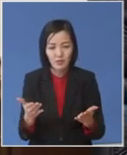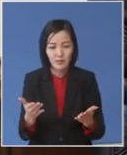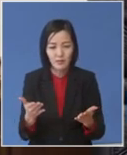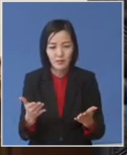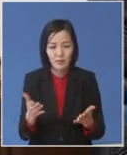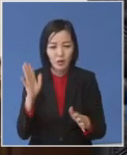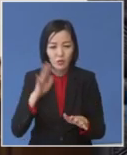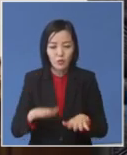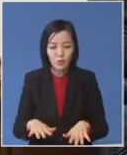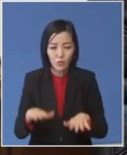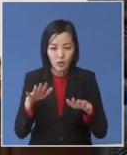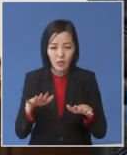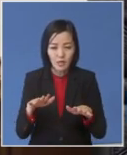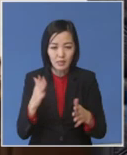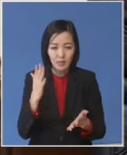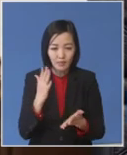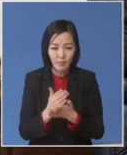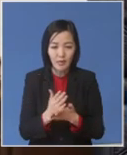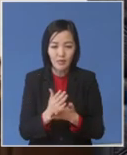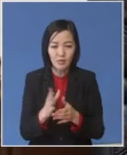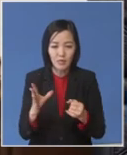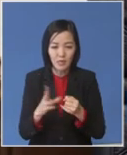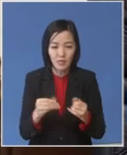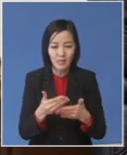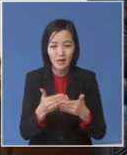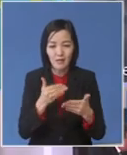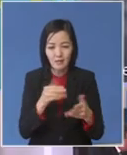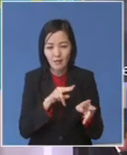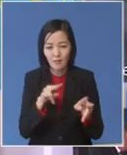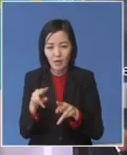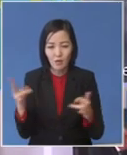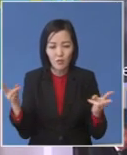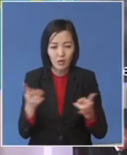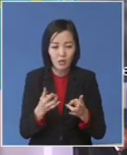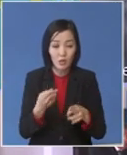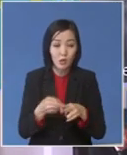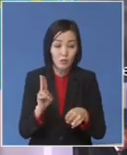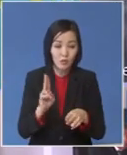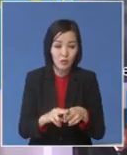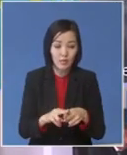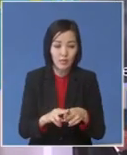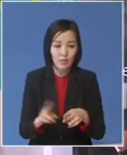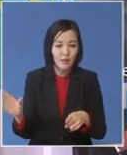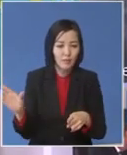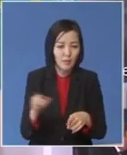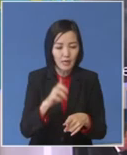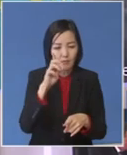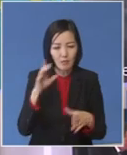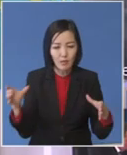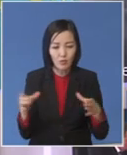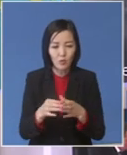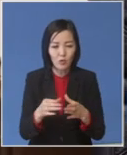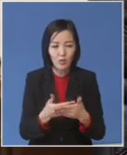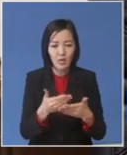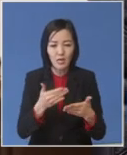өздеріңіздің тасидау деген жерлеріңізді көрсетіп жатыр. Сол себептен барлық мемлекеттік органдар